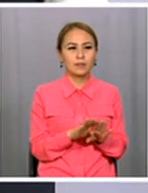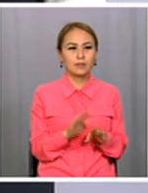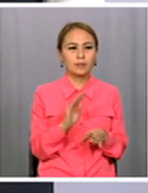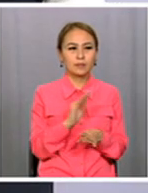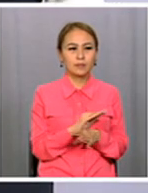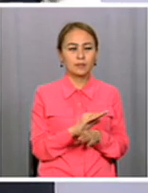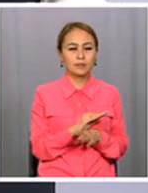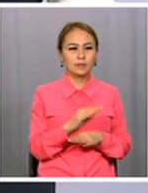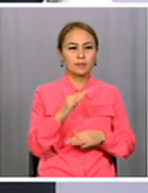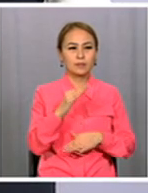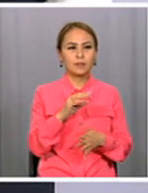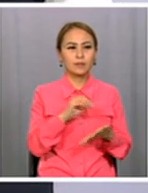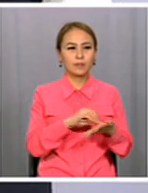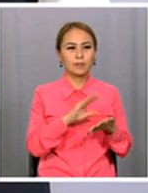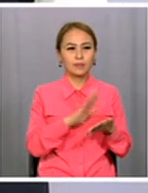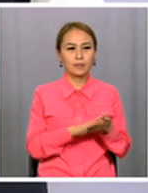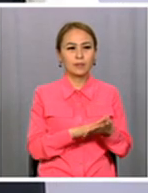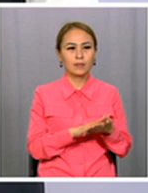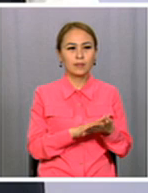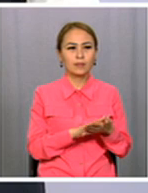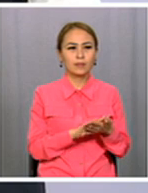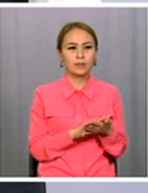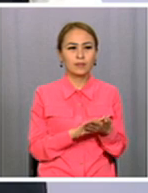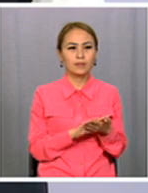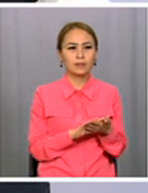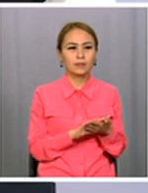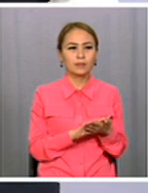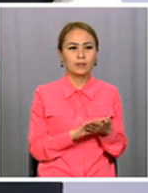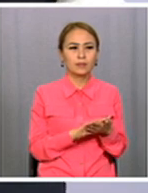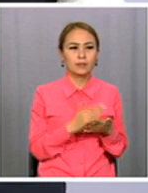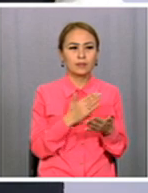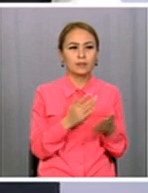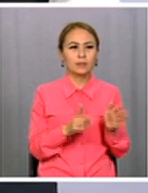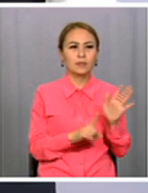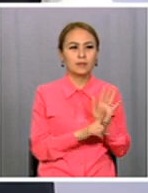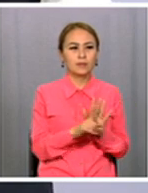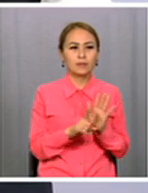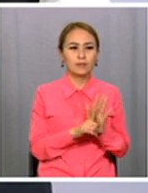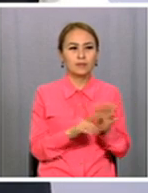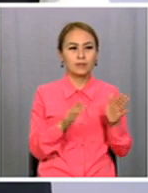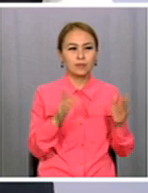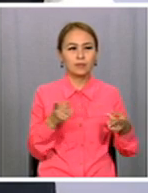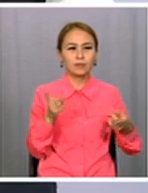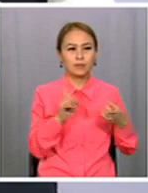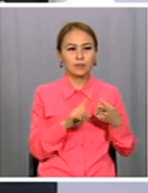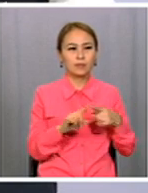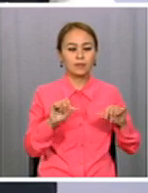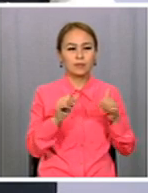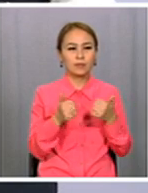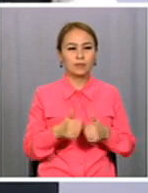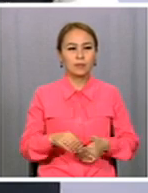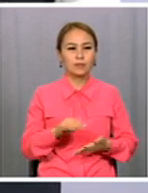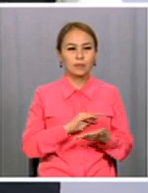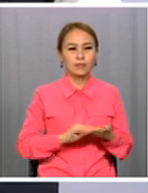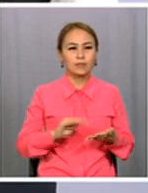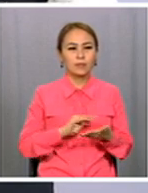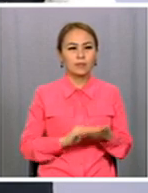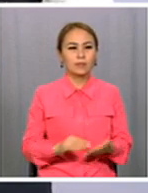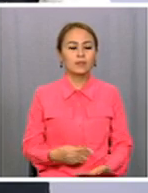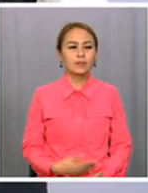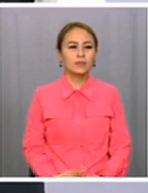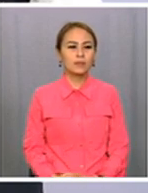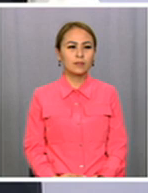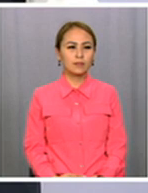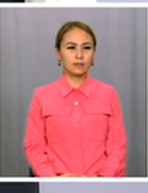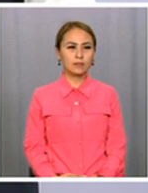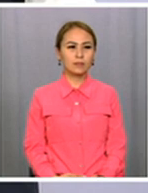тәуелділікті формуламен беру тәсіліне байланысты мына мысалды қарастырайық. Квадраттың қабырғасы, яғни А-ның мәні